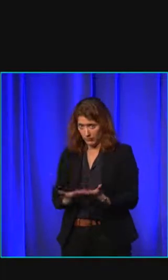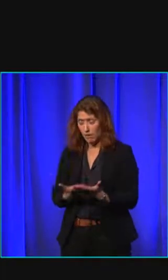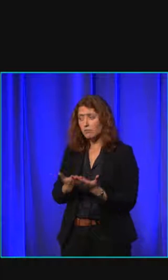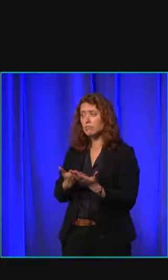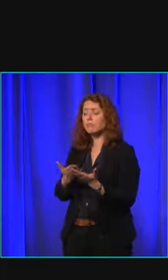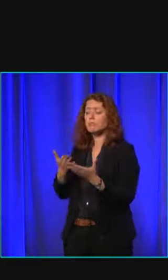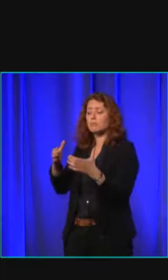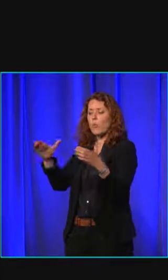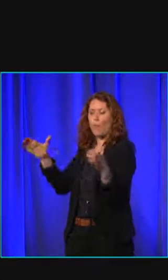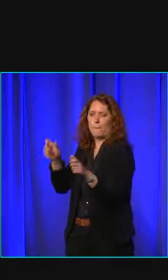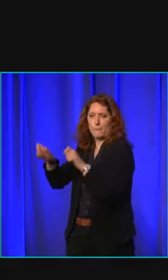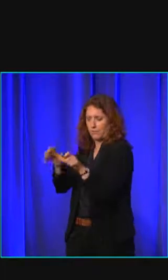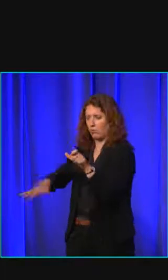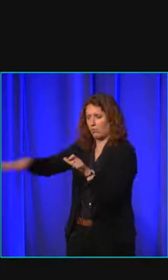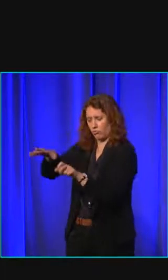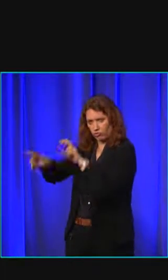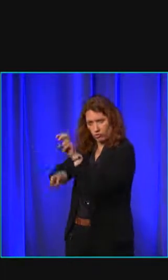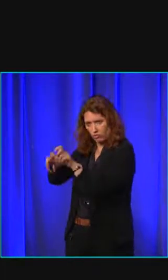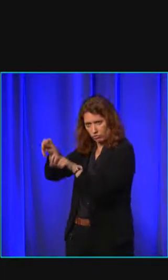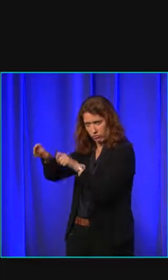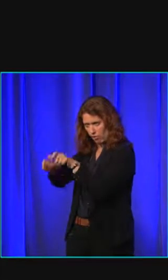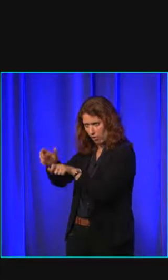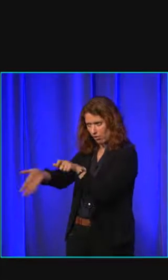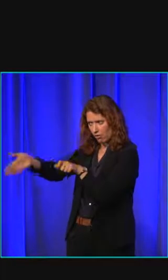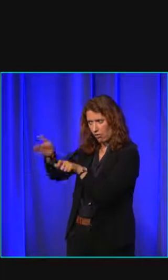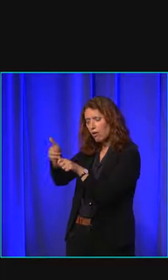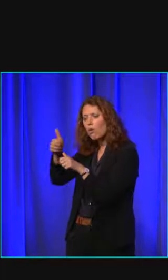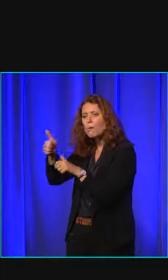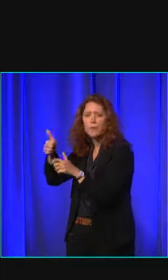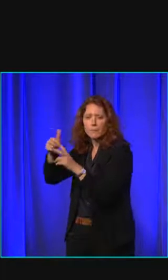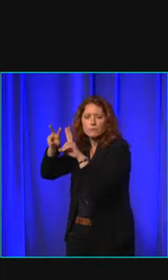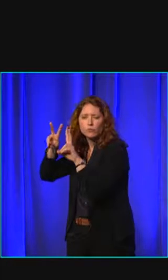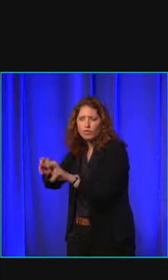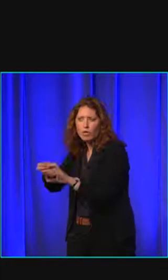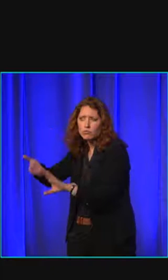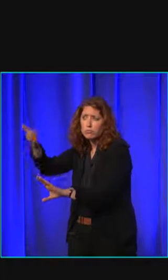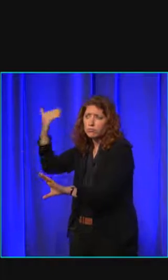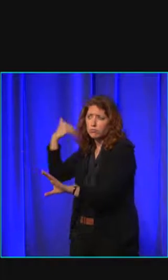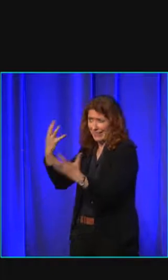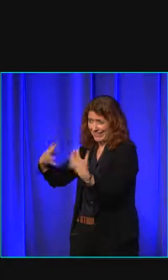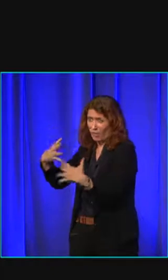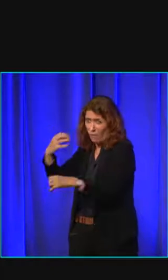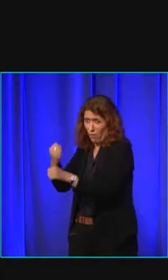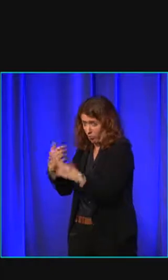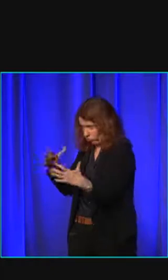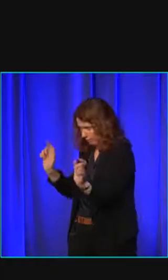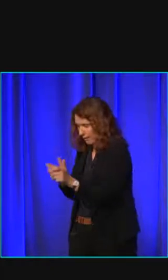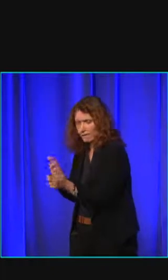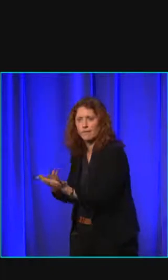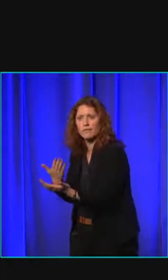par un groupe de chercheurs français de City et Grèze, il y a environ 19 ans.